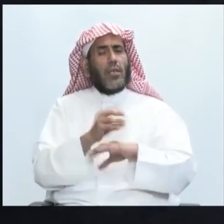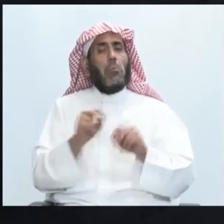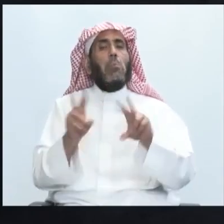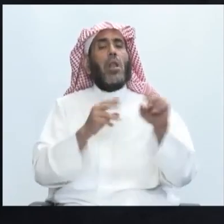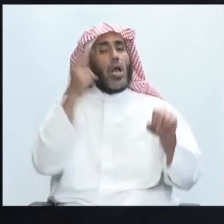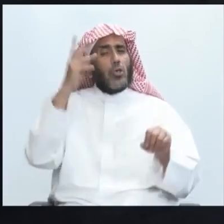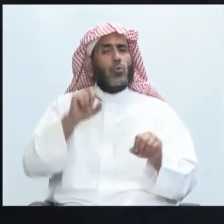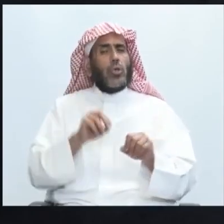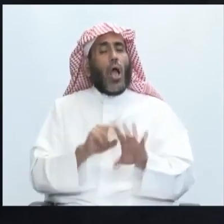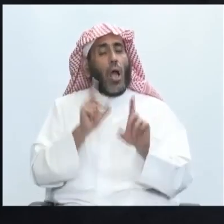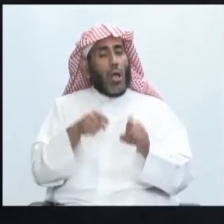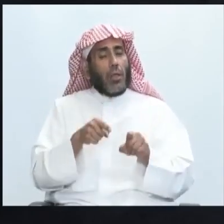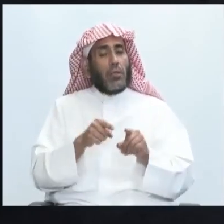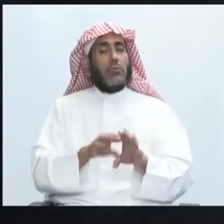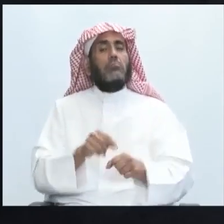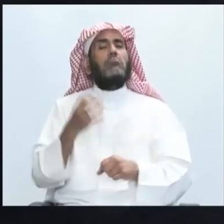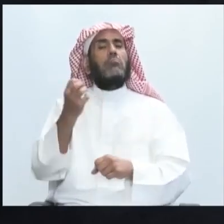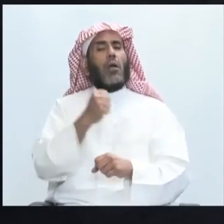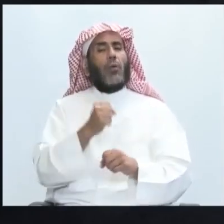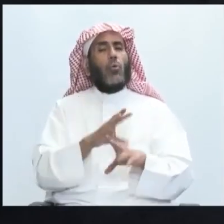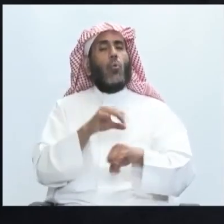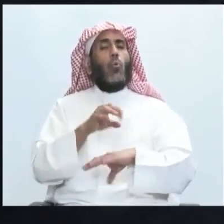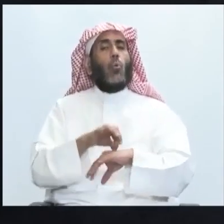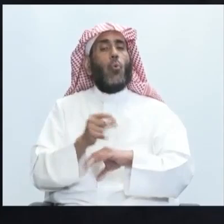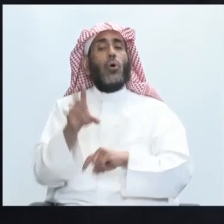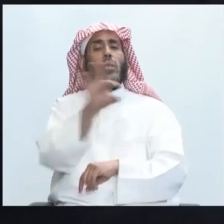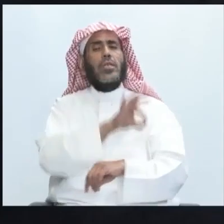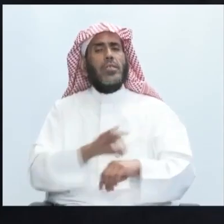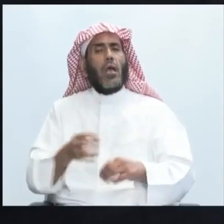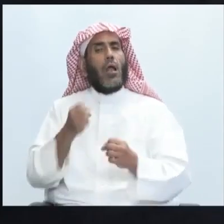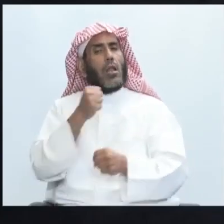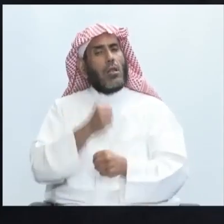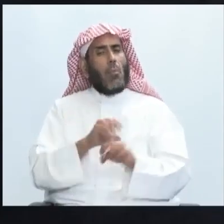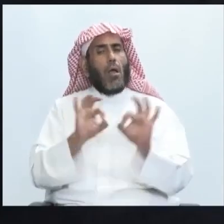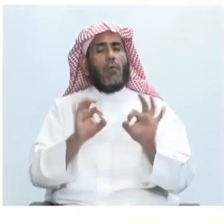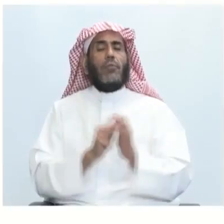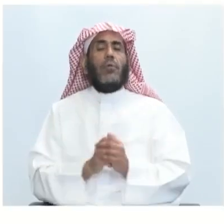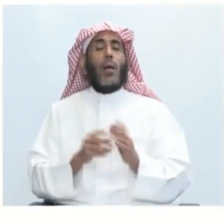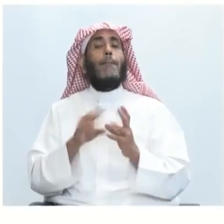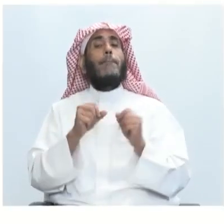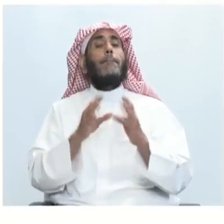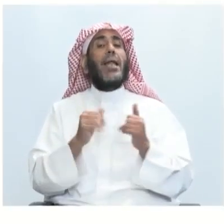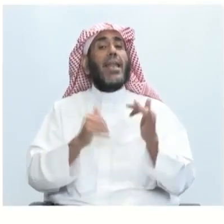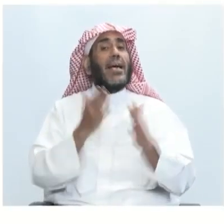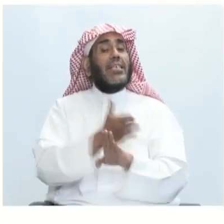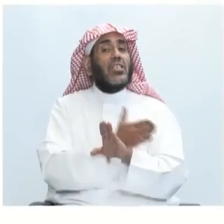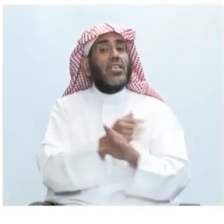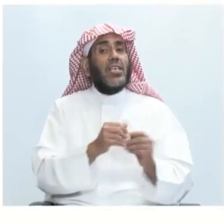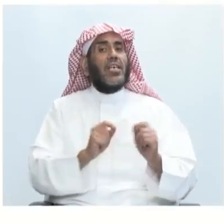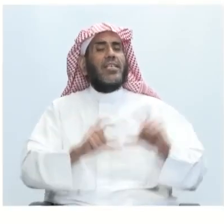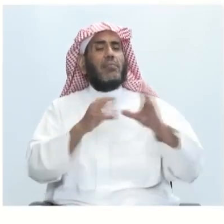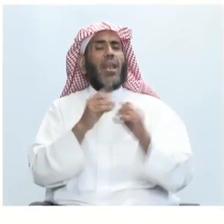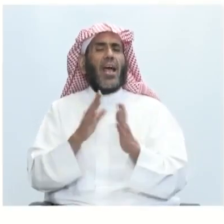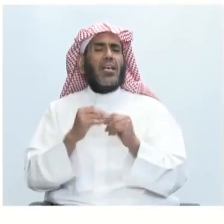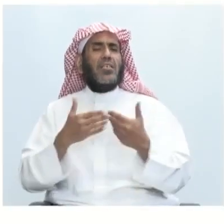حقوق الانسان هذا في الاستنتاج هذا يسمى مذهب او منهج الاستنتاج منهج الاستقراء منهج